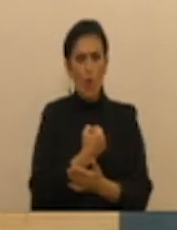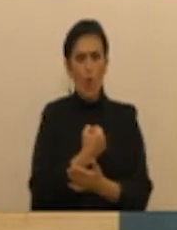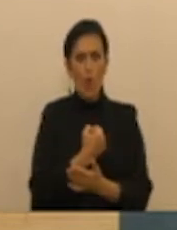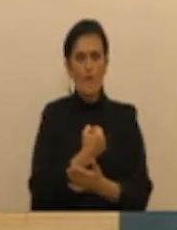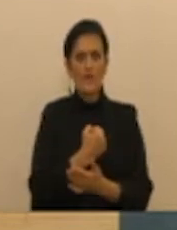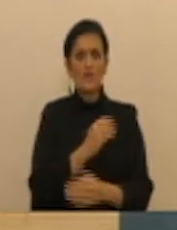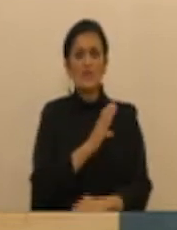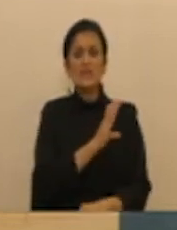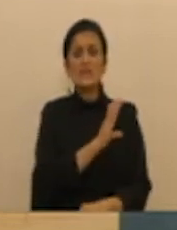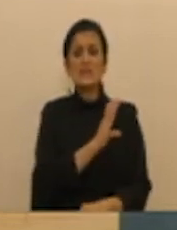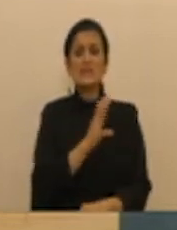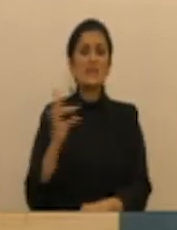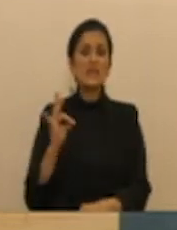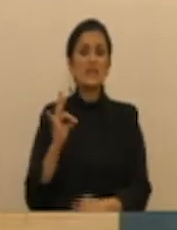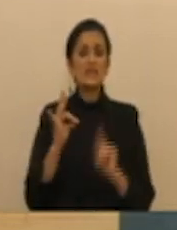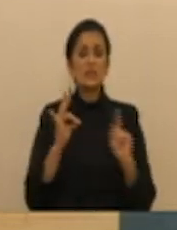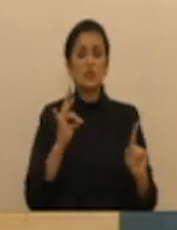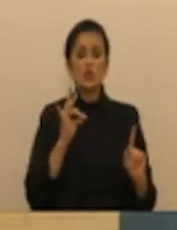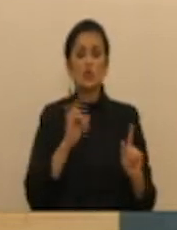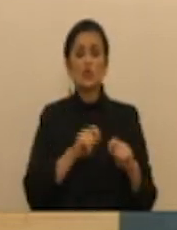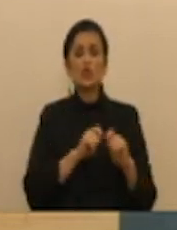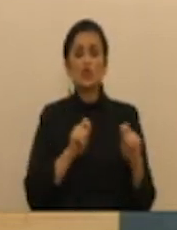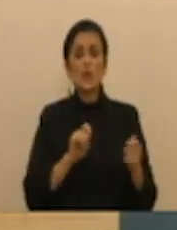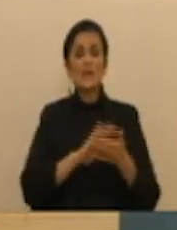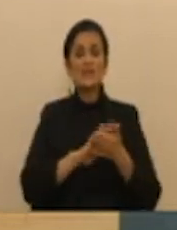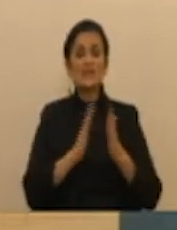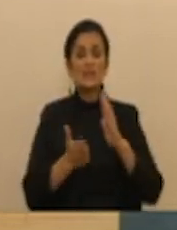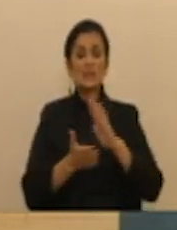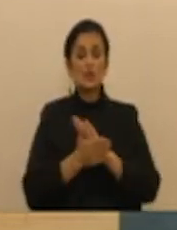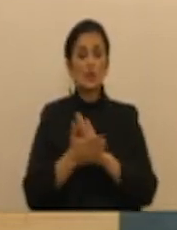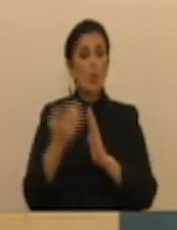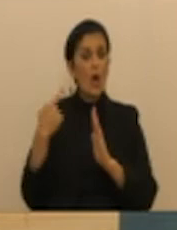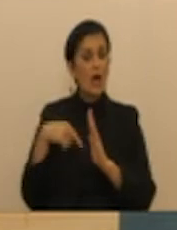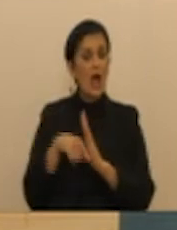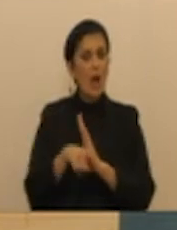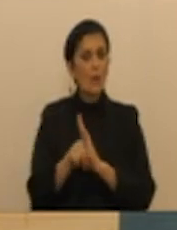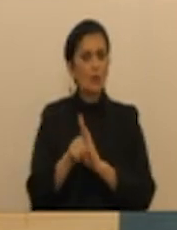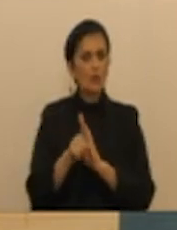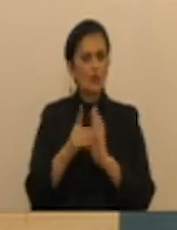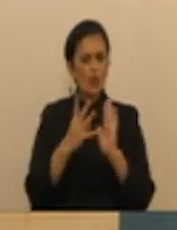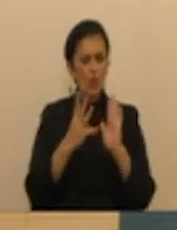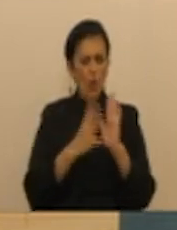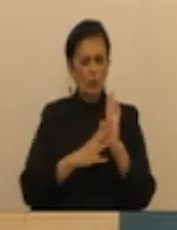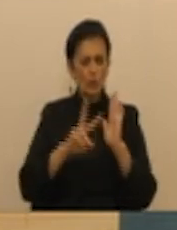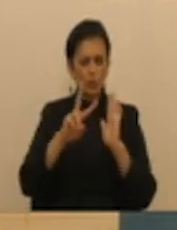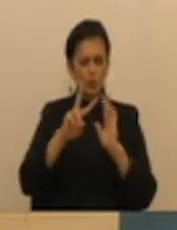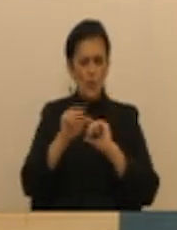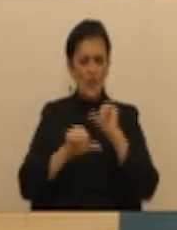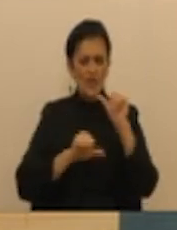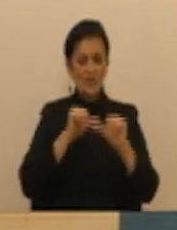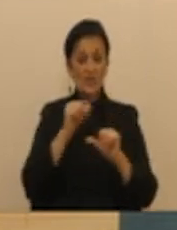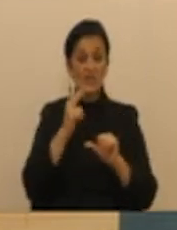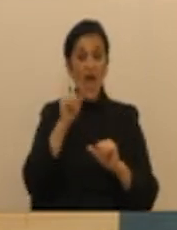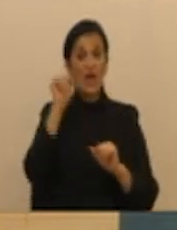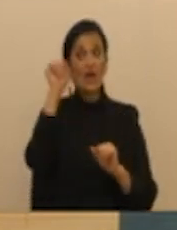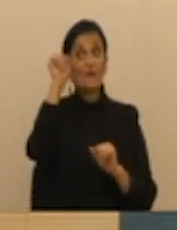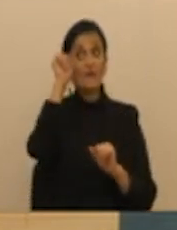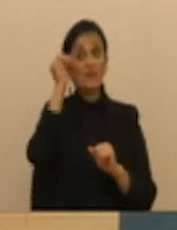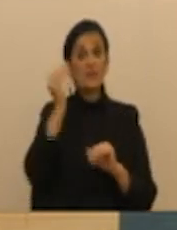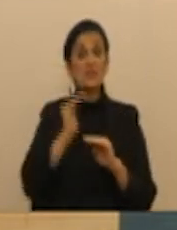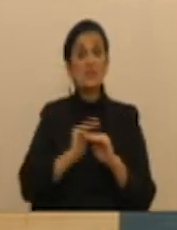საბჭოთა კავშირში შექმნილი სიტუაციიდან გამომდინარე 92 წელს და ღვთის